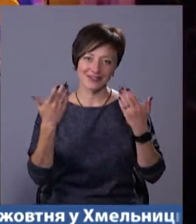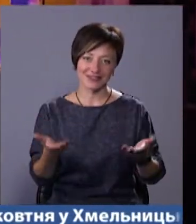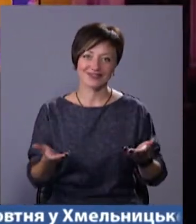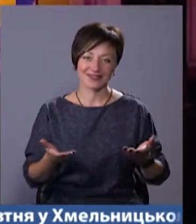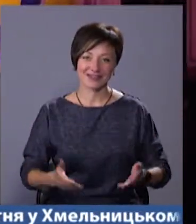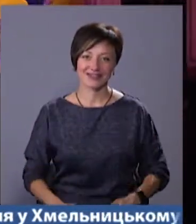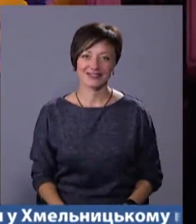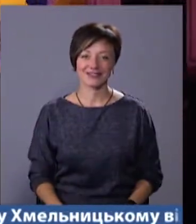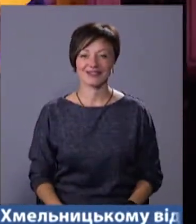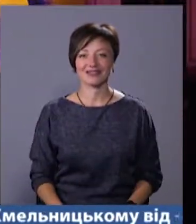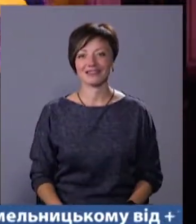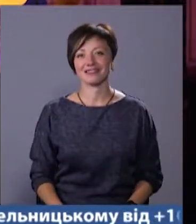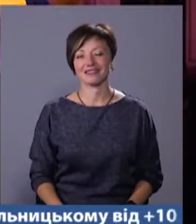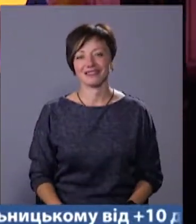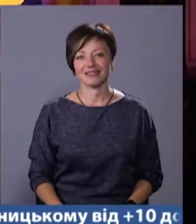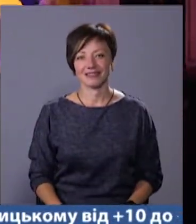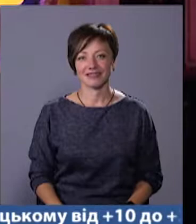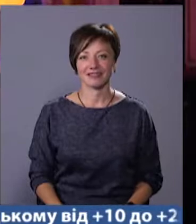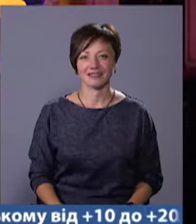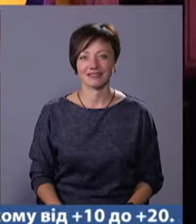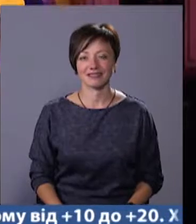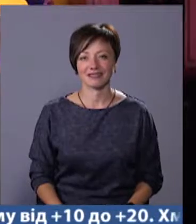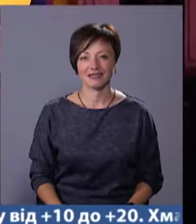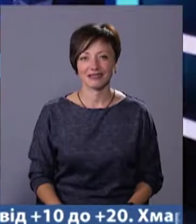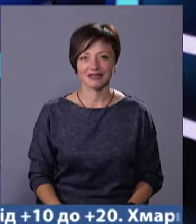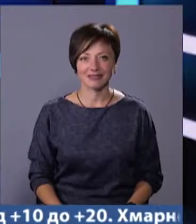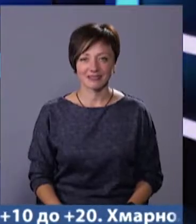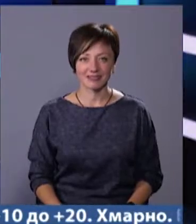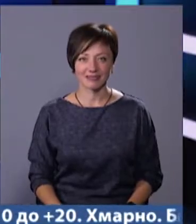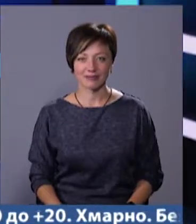ти. Ірина Аріон, Валерій Талиховський. Новини міста.